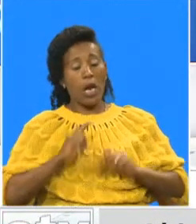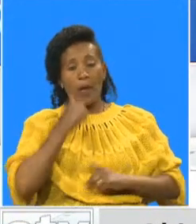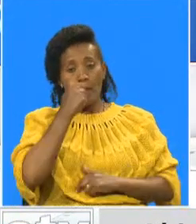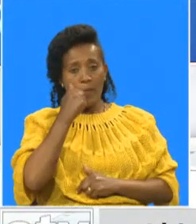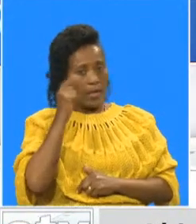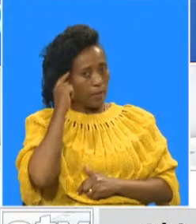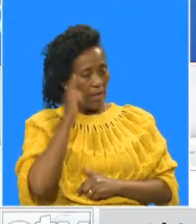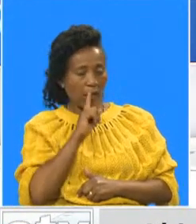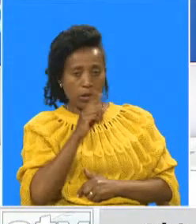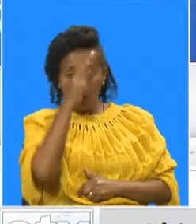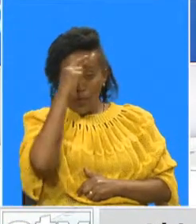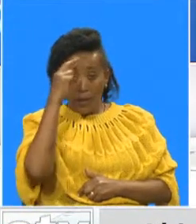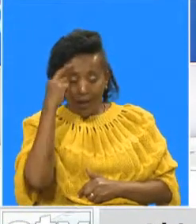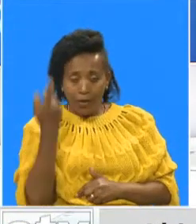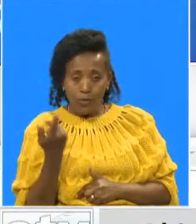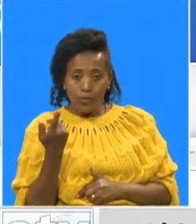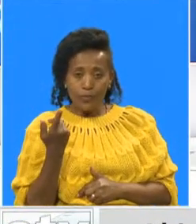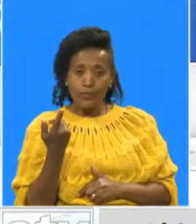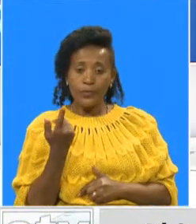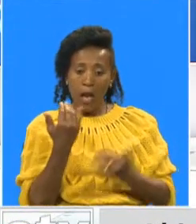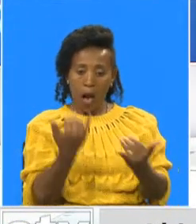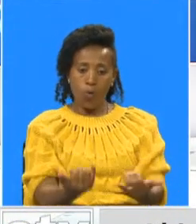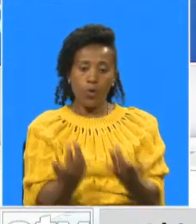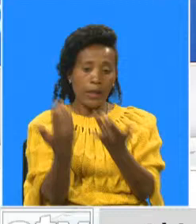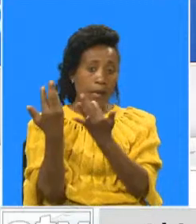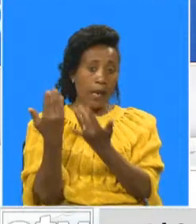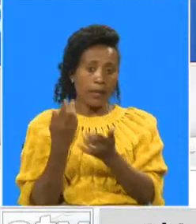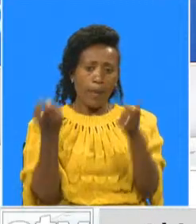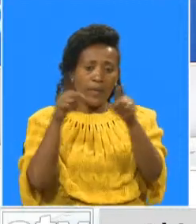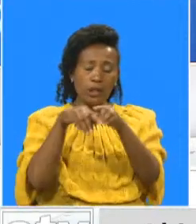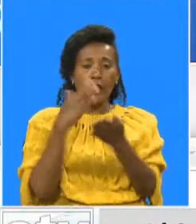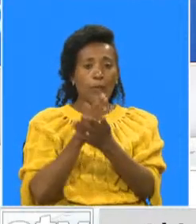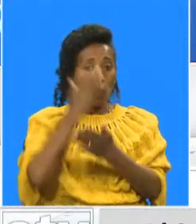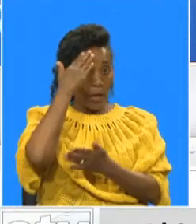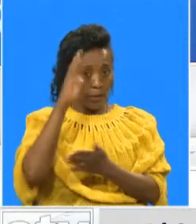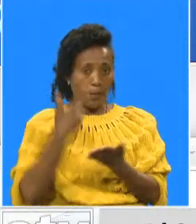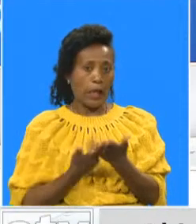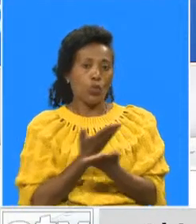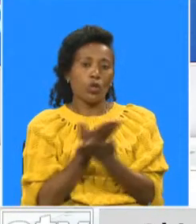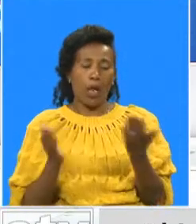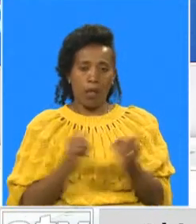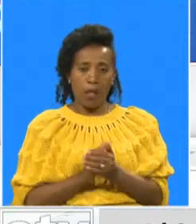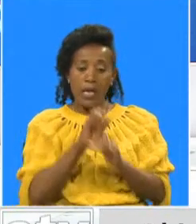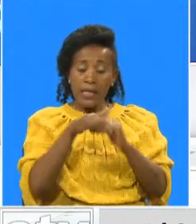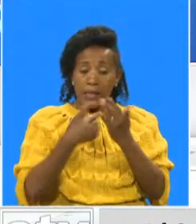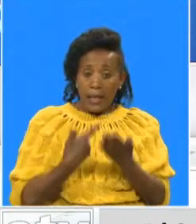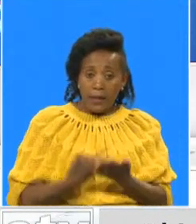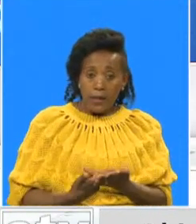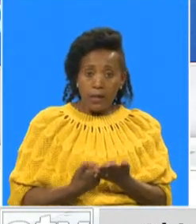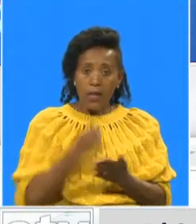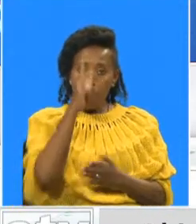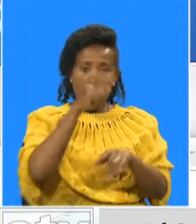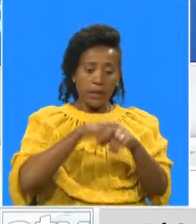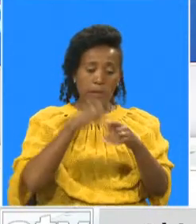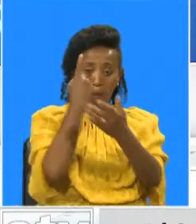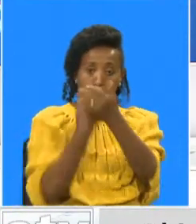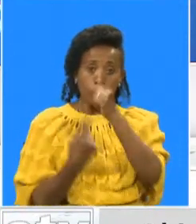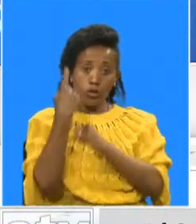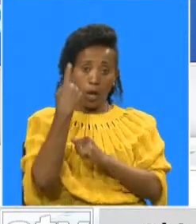ነው የምናስበው። ምክንያቱም አሁን ገና መሸላይ እንደሚቆም አይታወቅም ይሄ ጉዳይ። ስለዚህ ባንድ ጊዜ